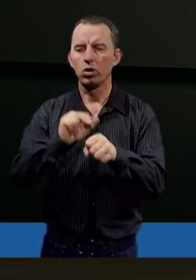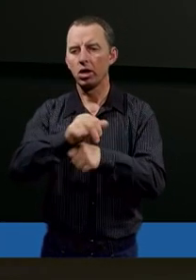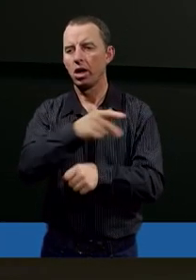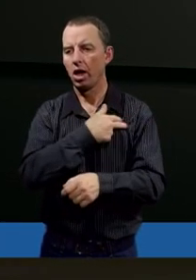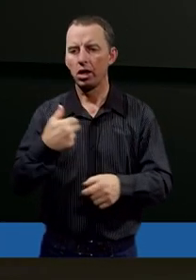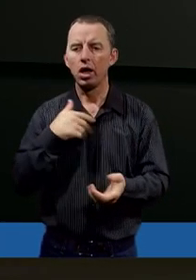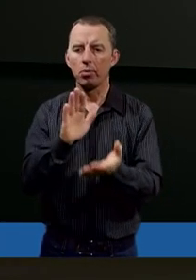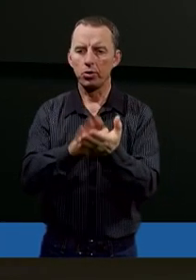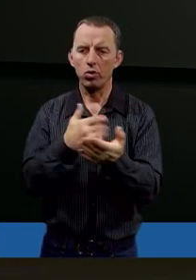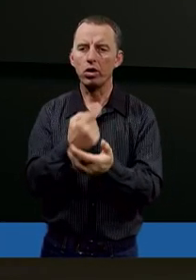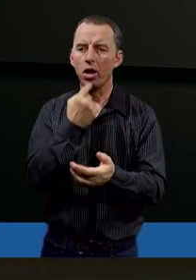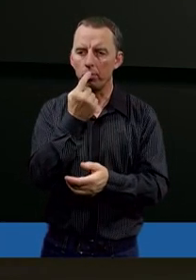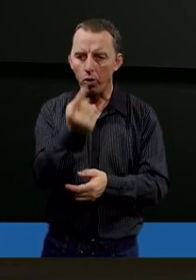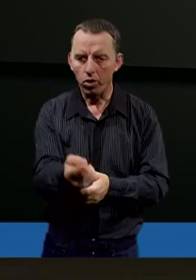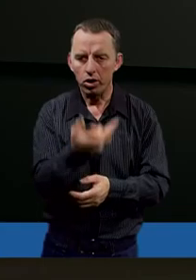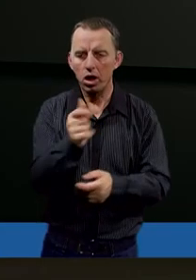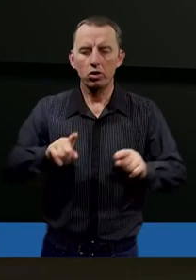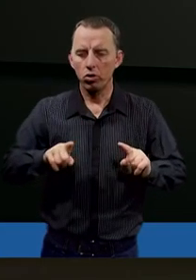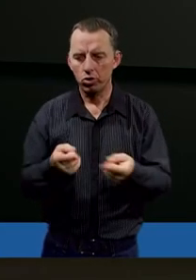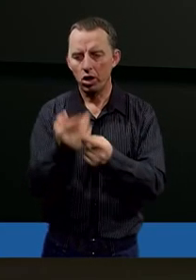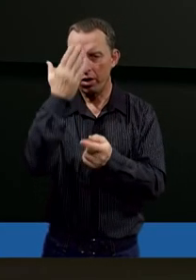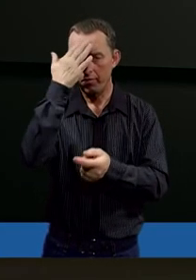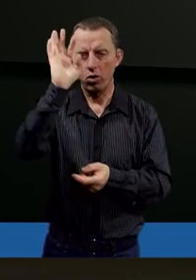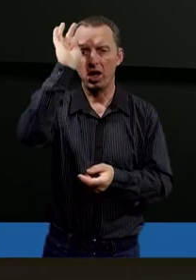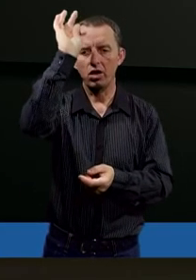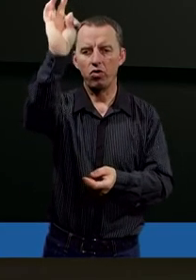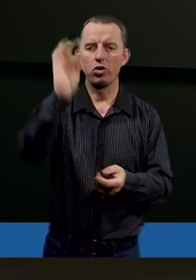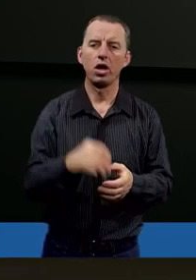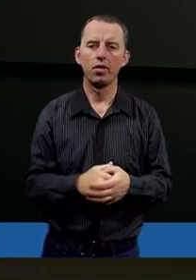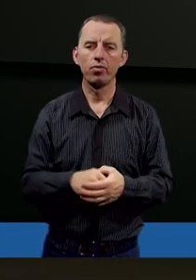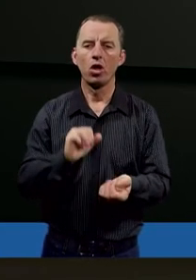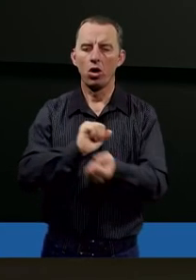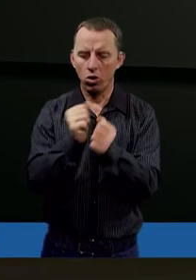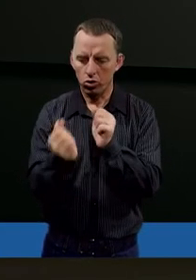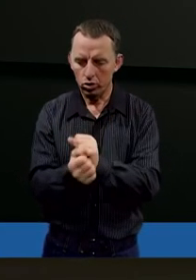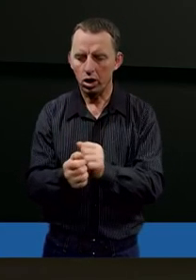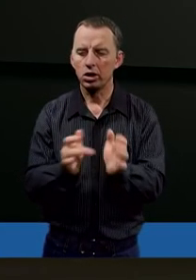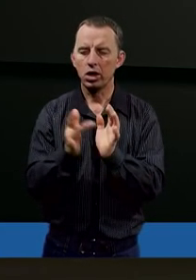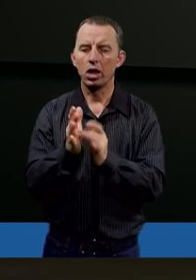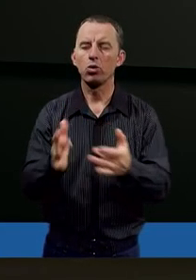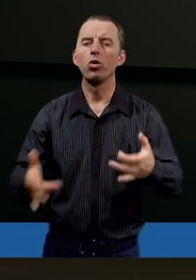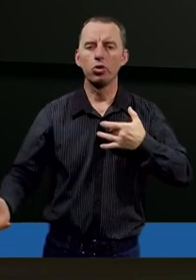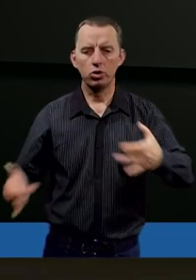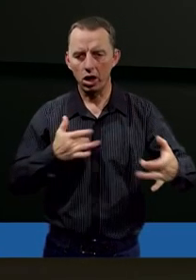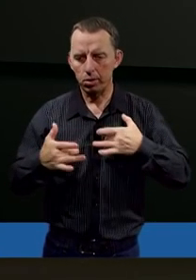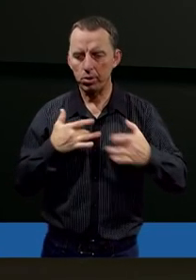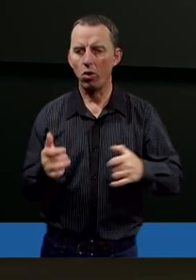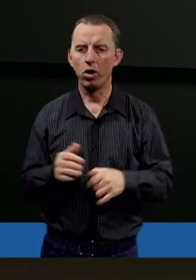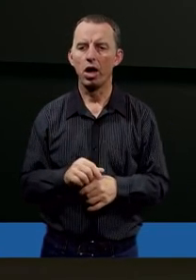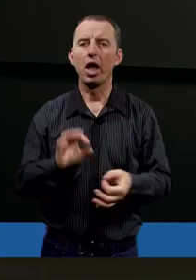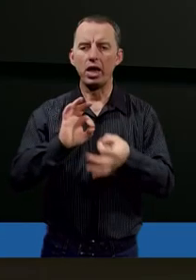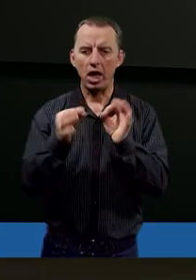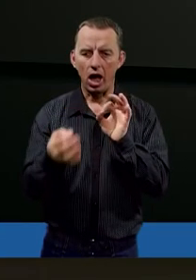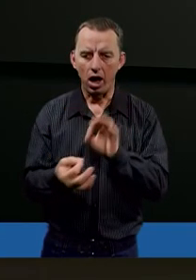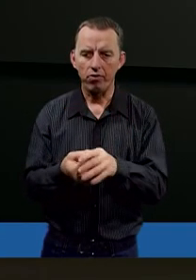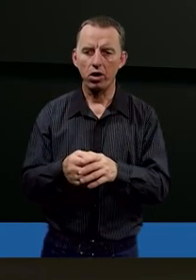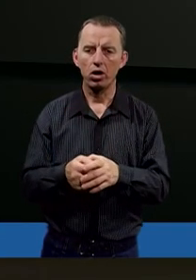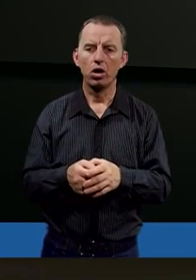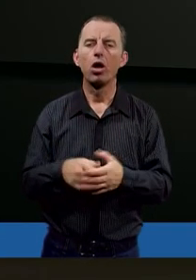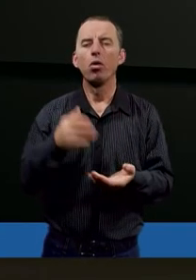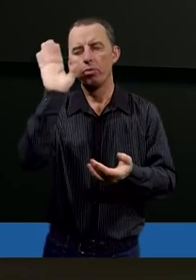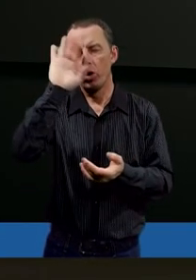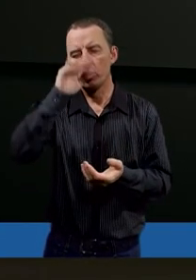przykładem, powiedział: niech się dzieje wola Twoja. Chociaż cierpiał i nawet wołał: